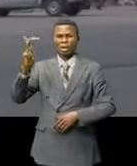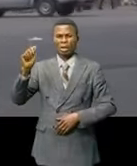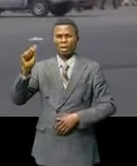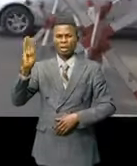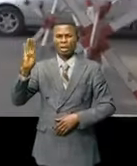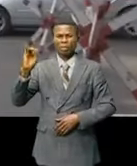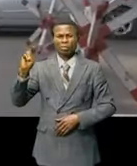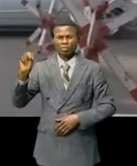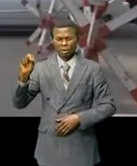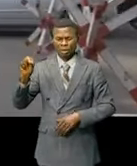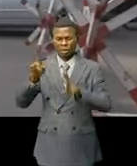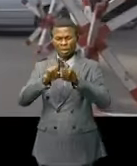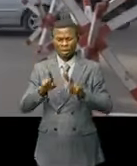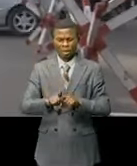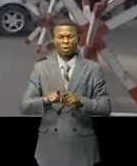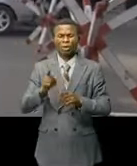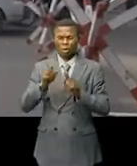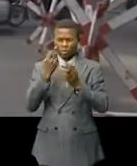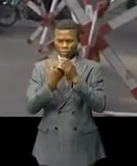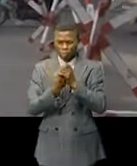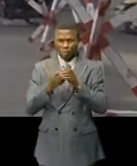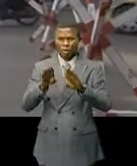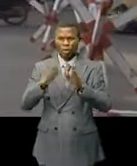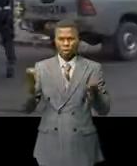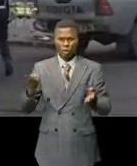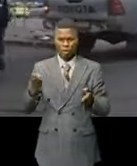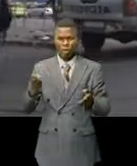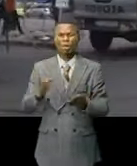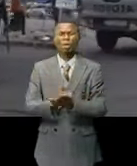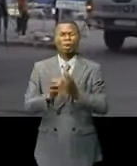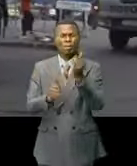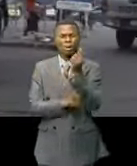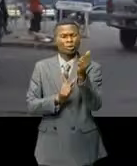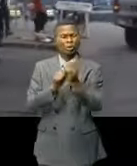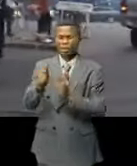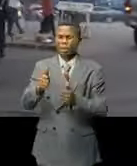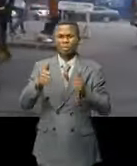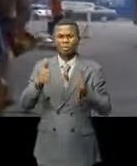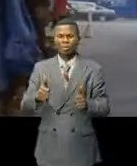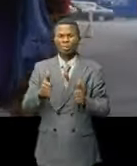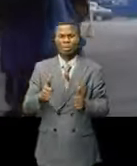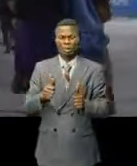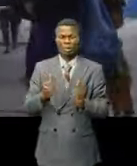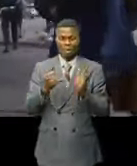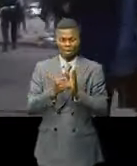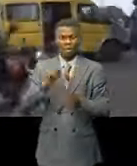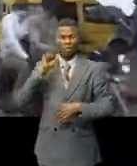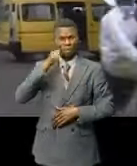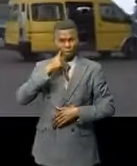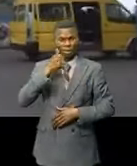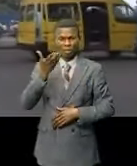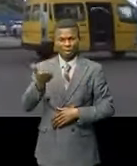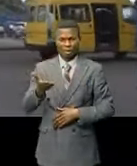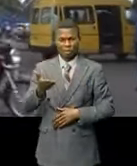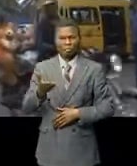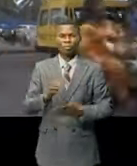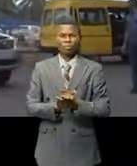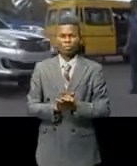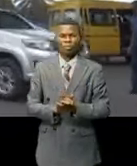Nyangwe et Kalembelembe sera ouvert aux usagers de cette route ce week-end sauf imprévu. Ce